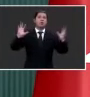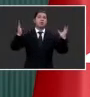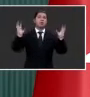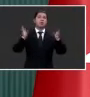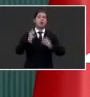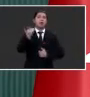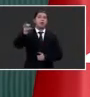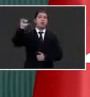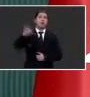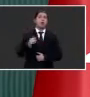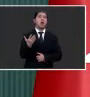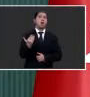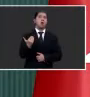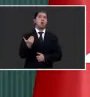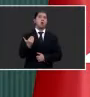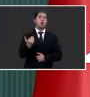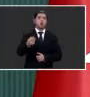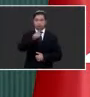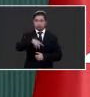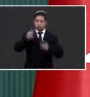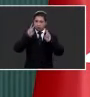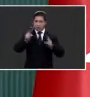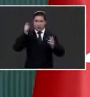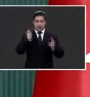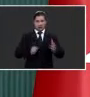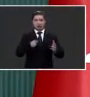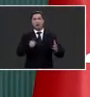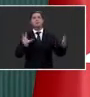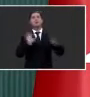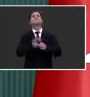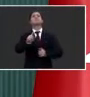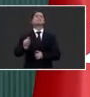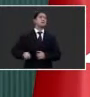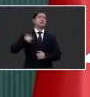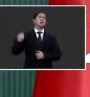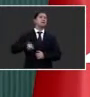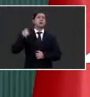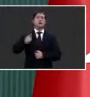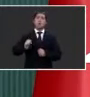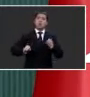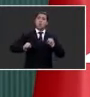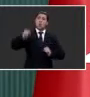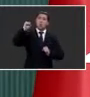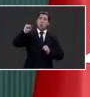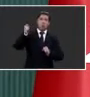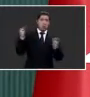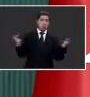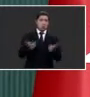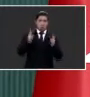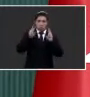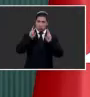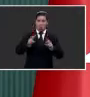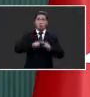başlandı piyasa gerçekleri ile hiçbir bağı bulunmayan fahiş fiyatların oluştuğu